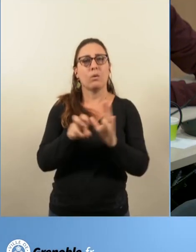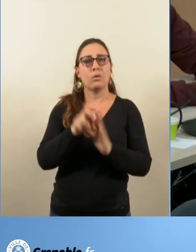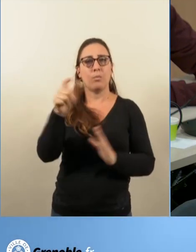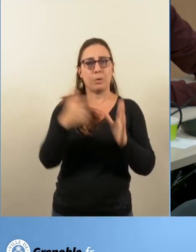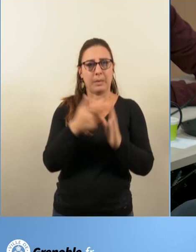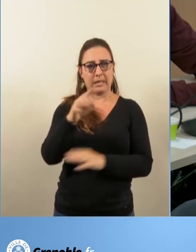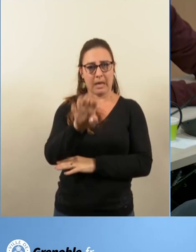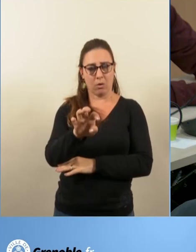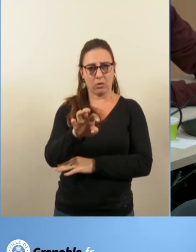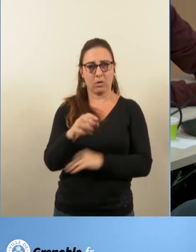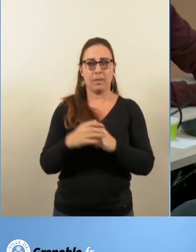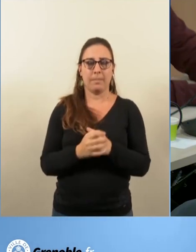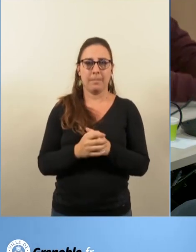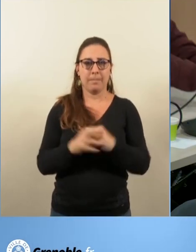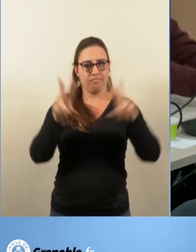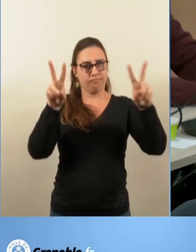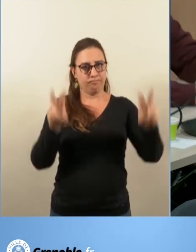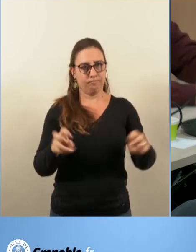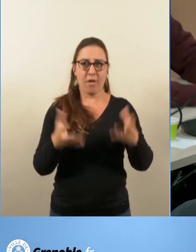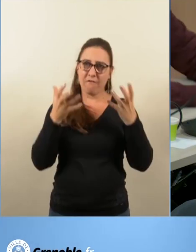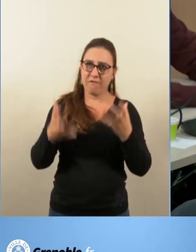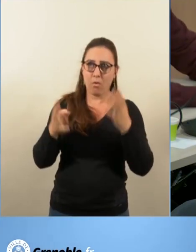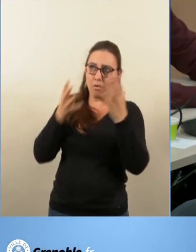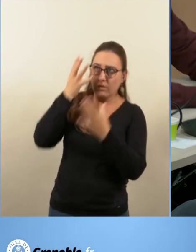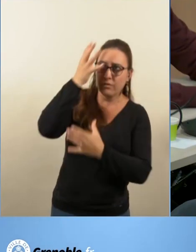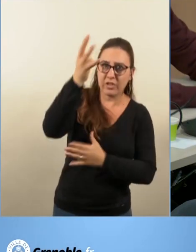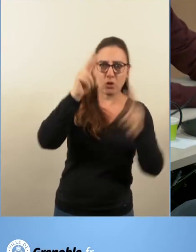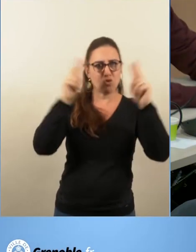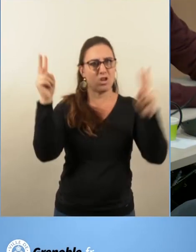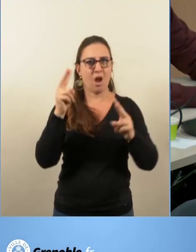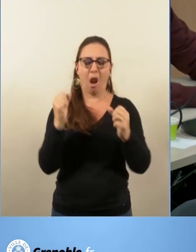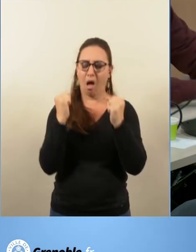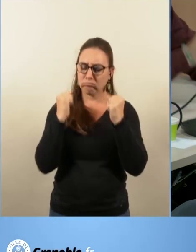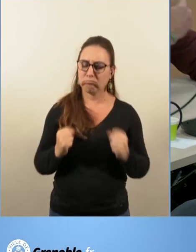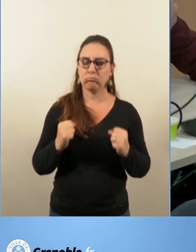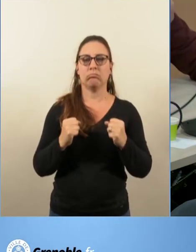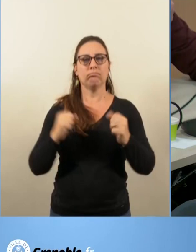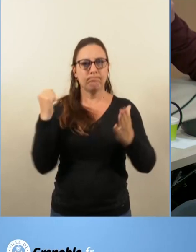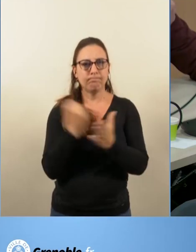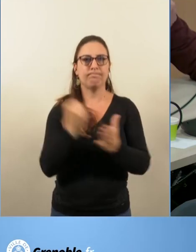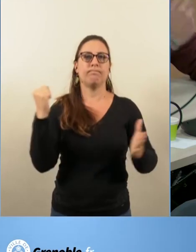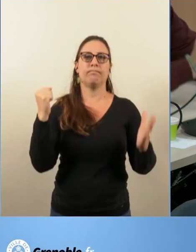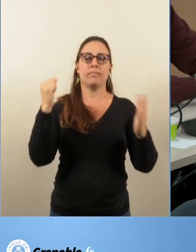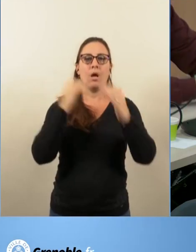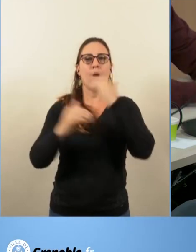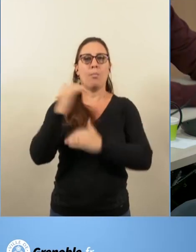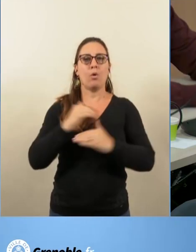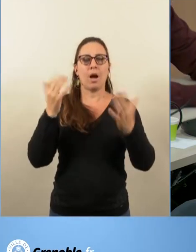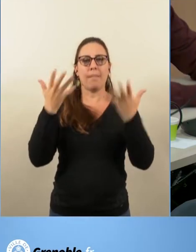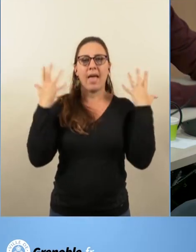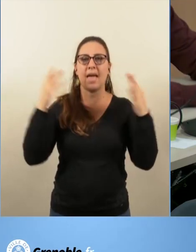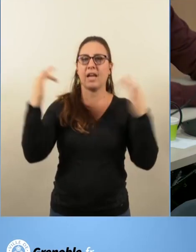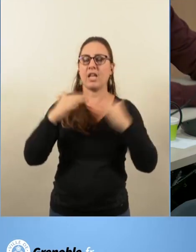vient réaffirmer la vision générale de la ville posée donc par le plan r énergique climat de 2019